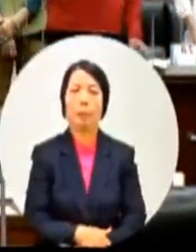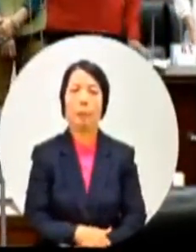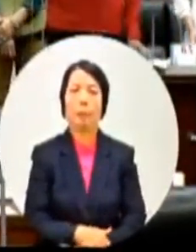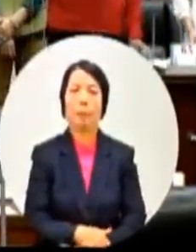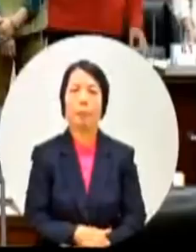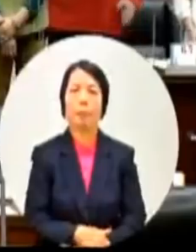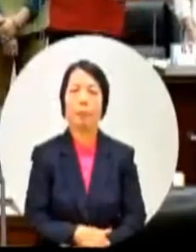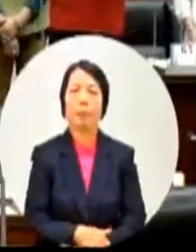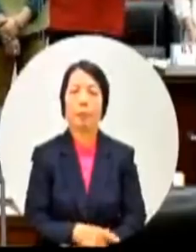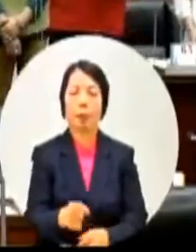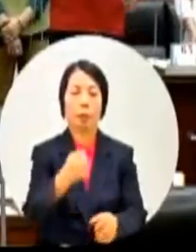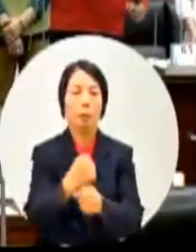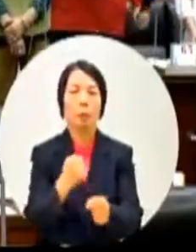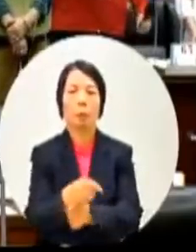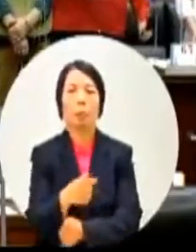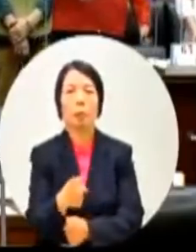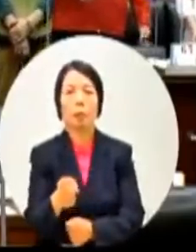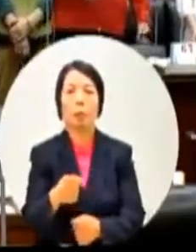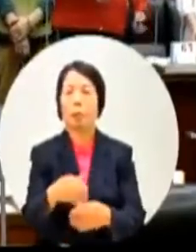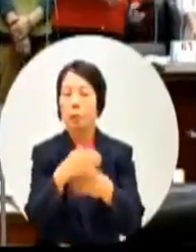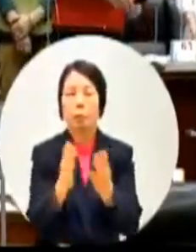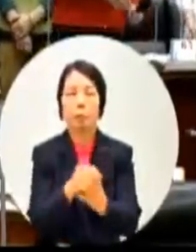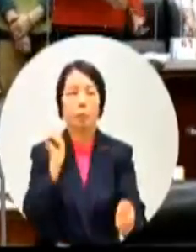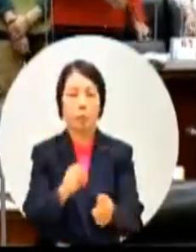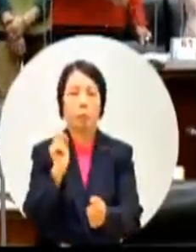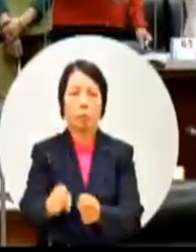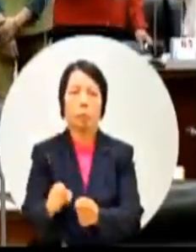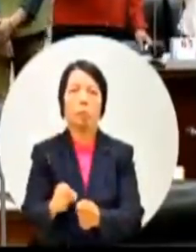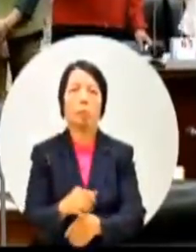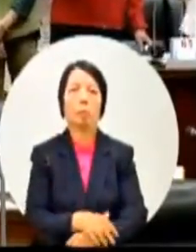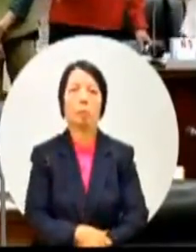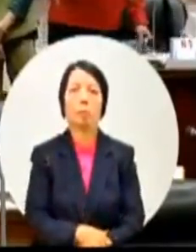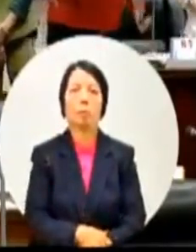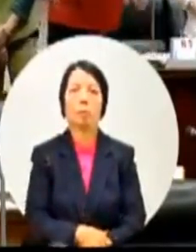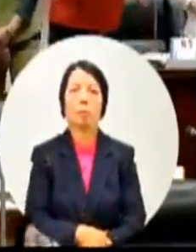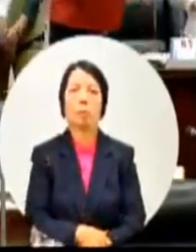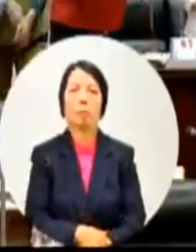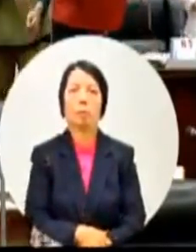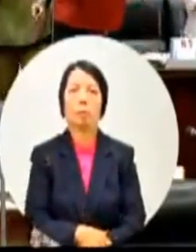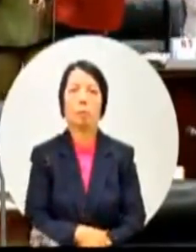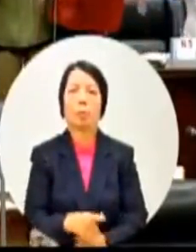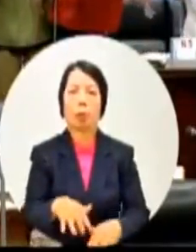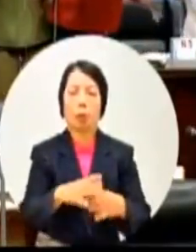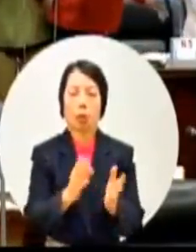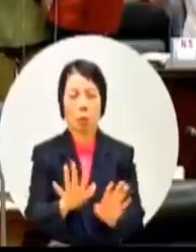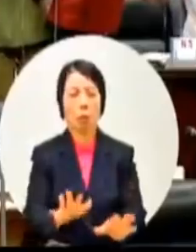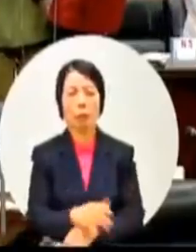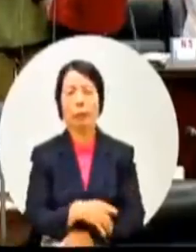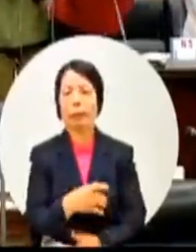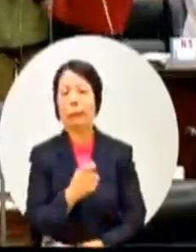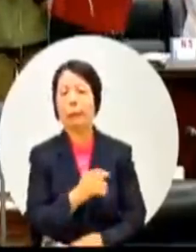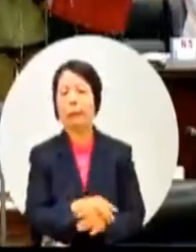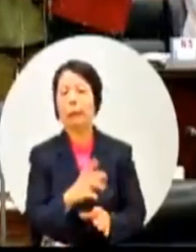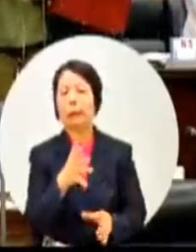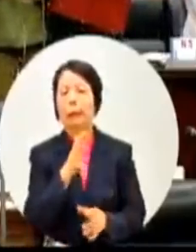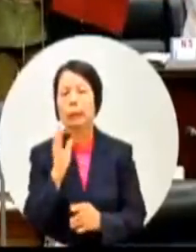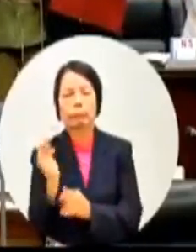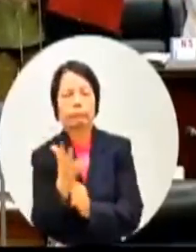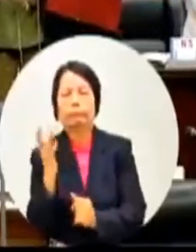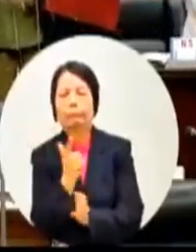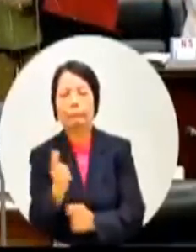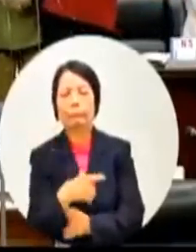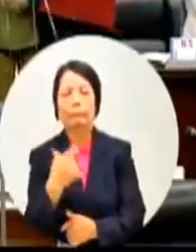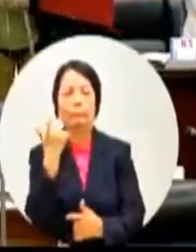破，嘿，嘿啦，哎呦，我那碰风哈，好， 请市长在我们没有戳破的，还有太